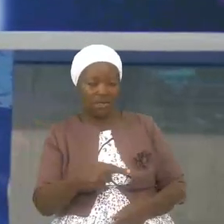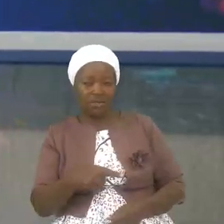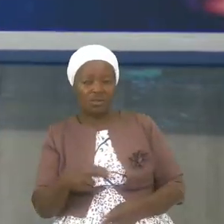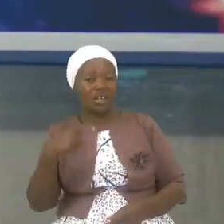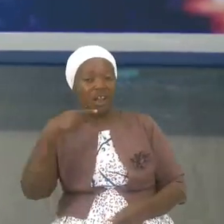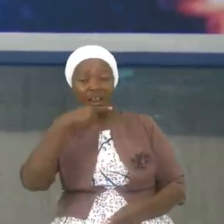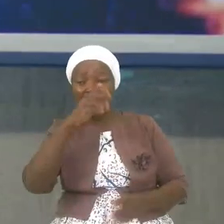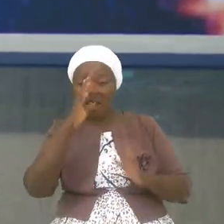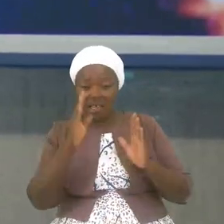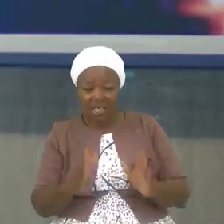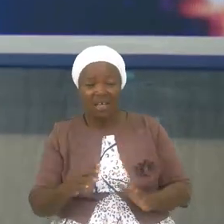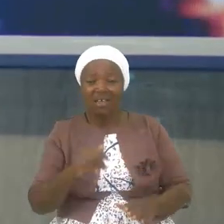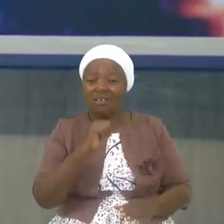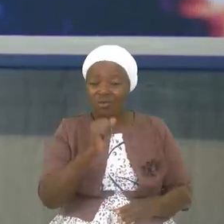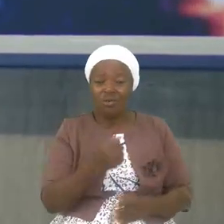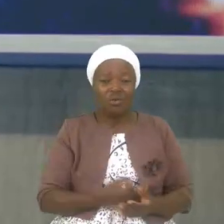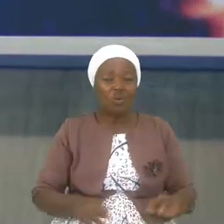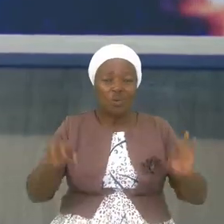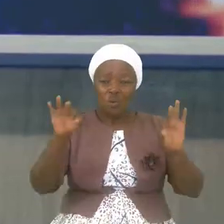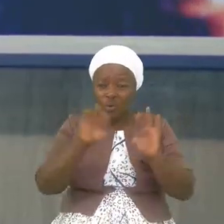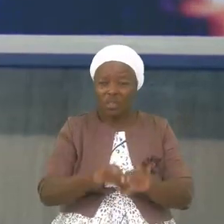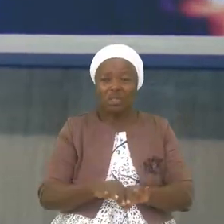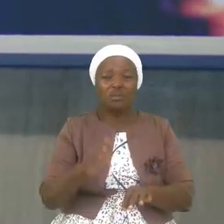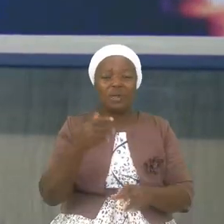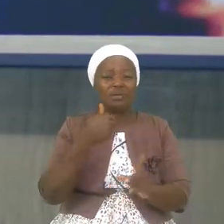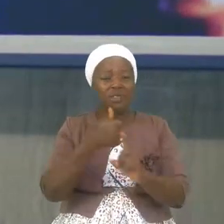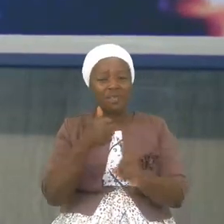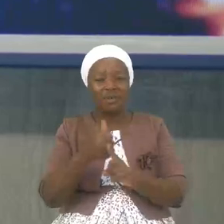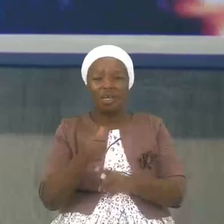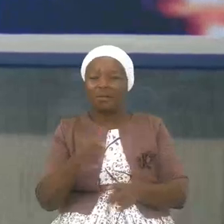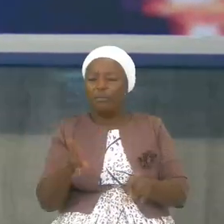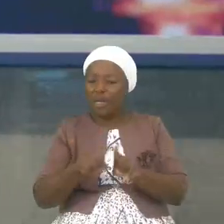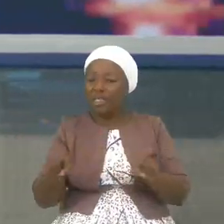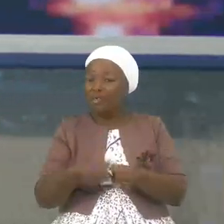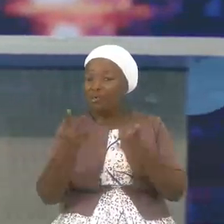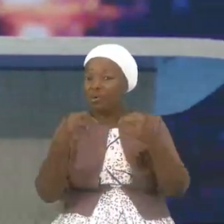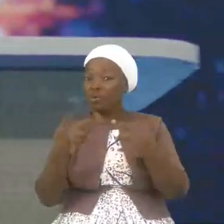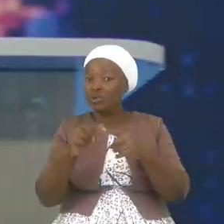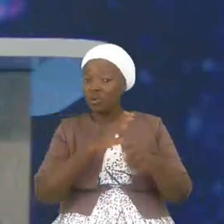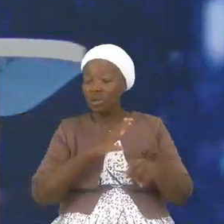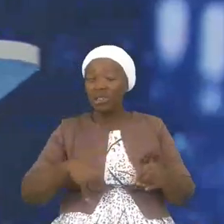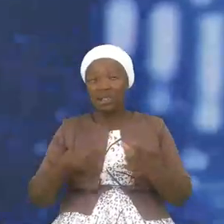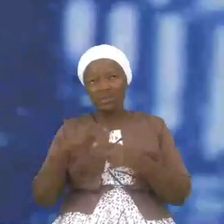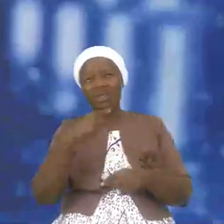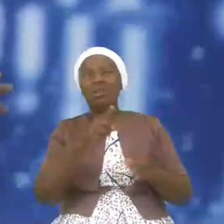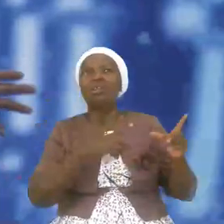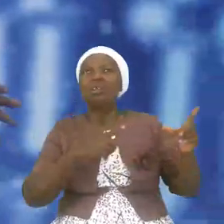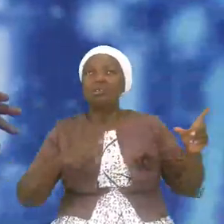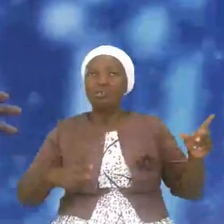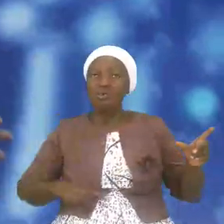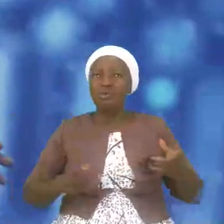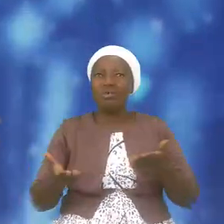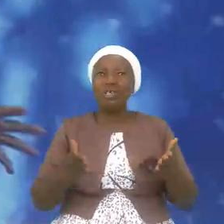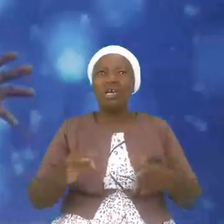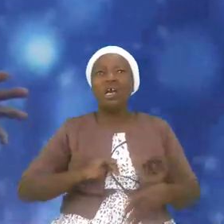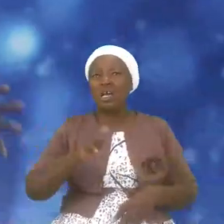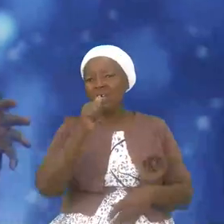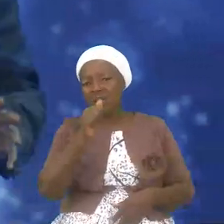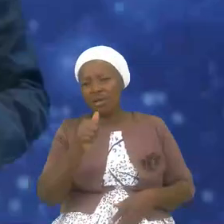Un menteur religieux n'est pas digne de lui-même. Mais comme tu viens à Christ, tu dis, oui Seigneur, me